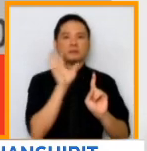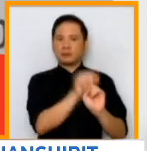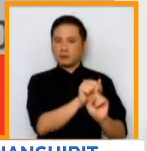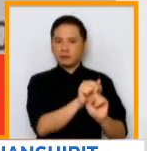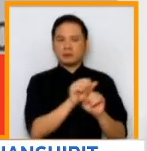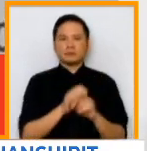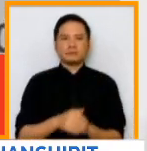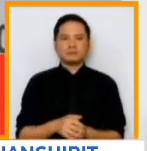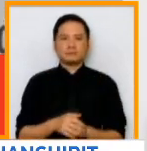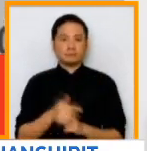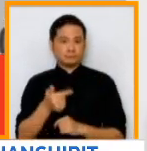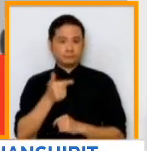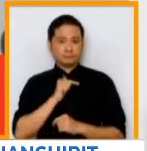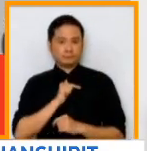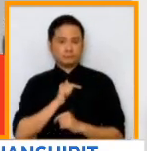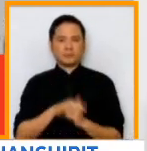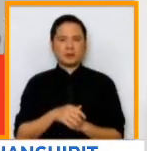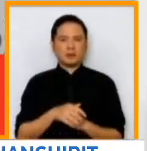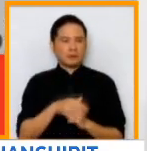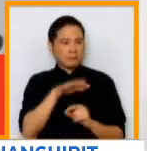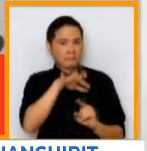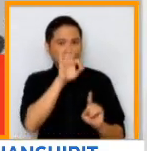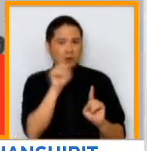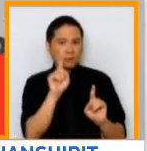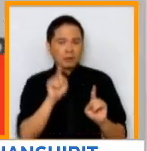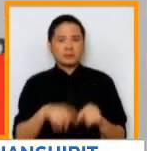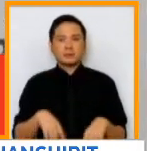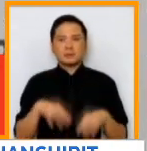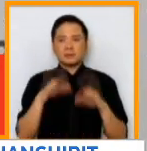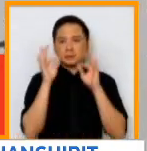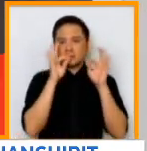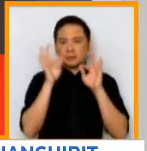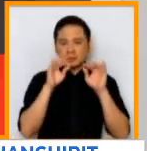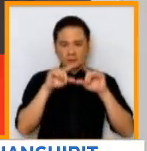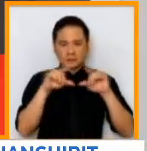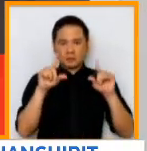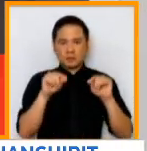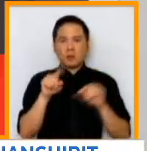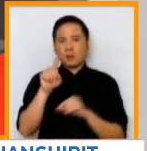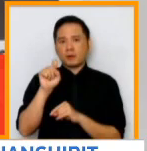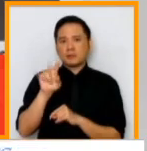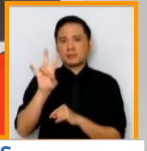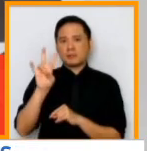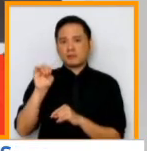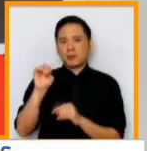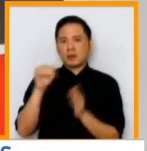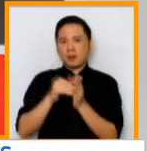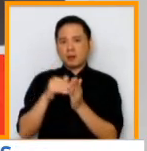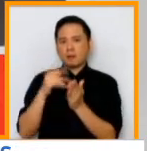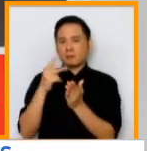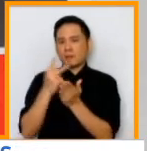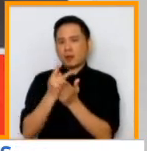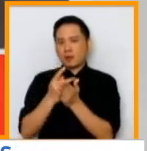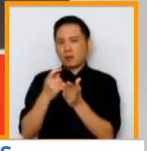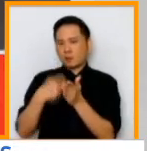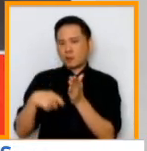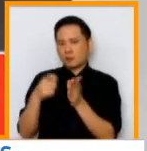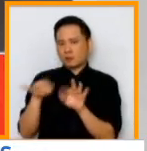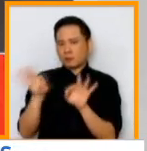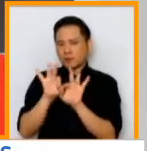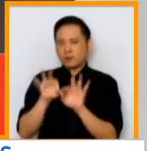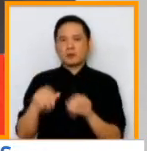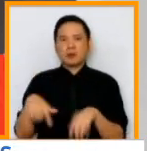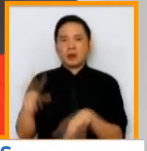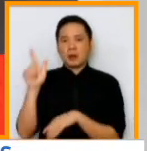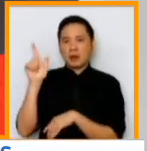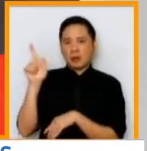ng hinihinalang shabu na nagkakahalaga ng 170,000 pesos, isang granada at isang .38 caliber revolver na may apat